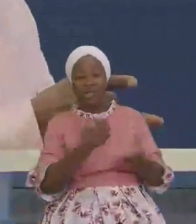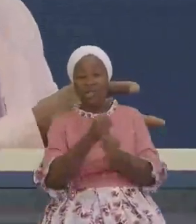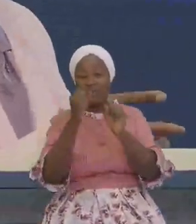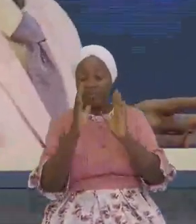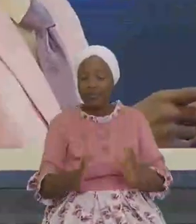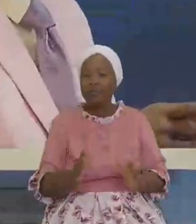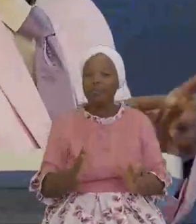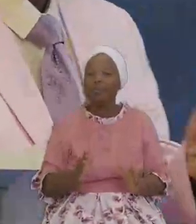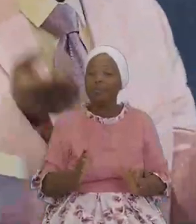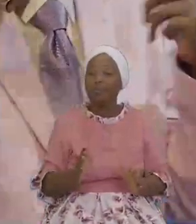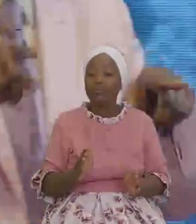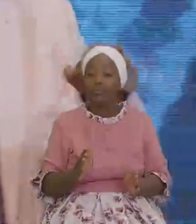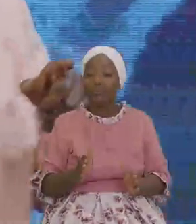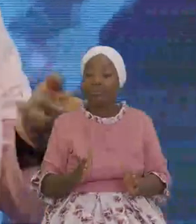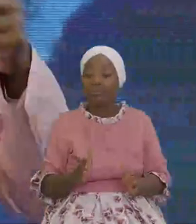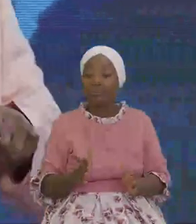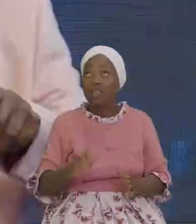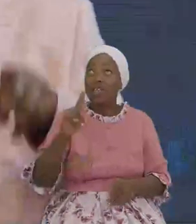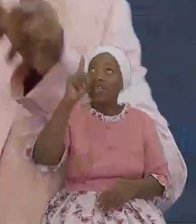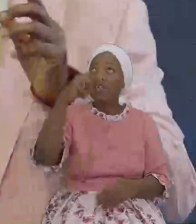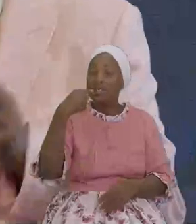Jésus-Christ, notre Seigneur et Sauveur.